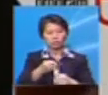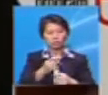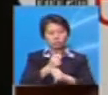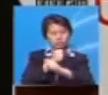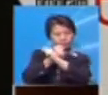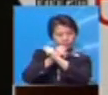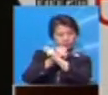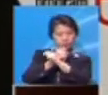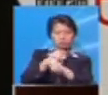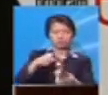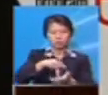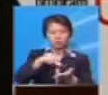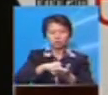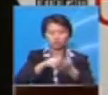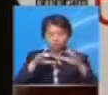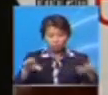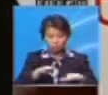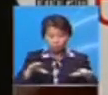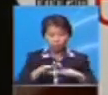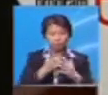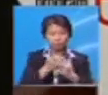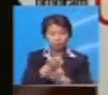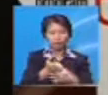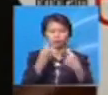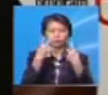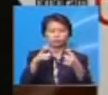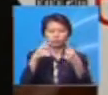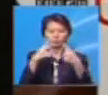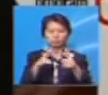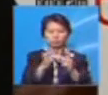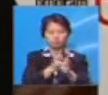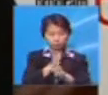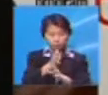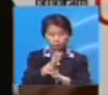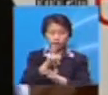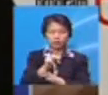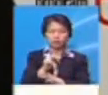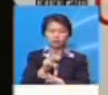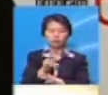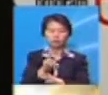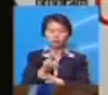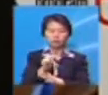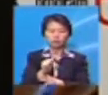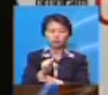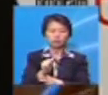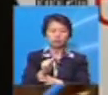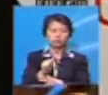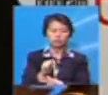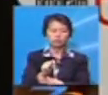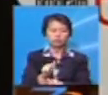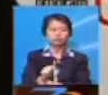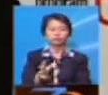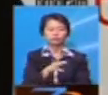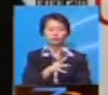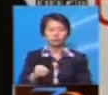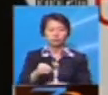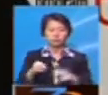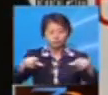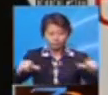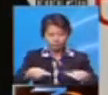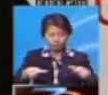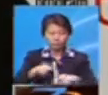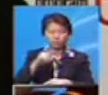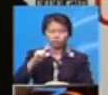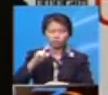tahan. Dan ini dilaksanakan melalui 12 bidang keberhasilan utama negara atau NKEA. Dan